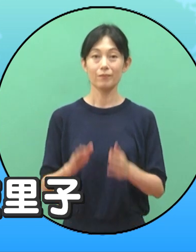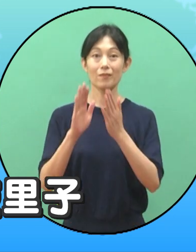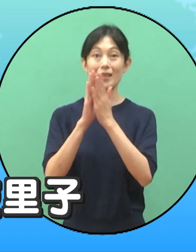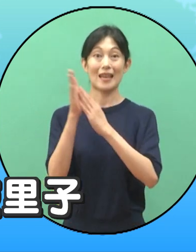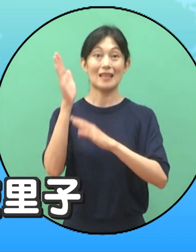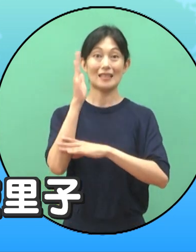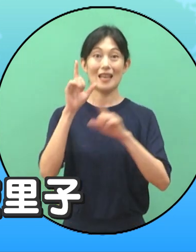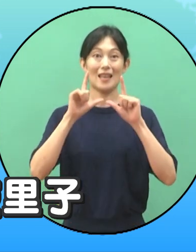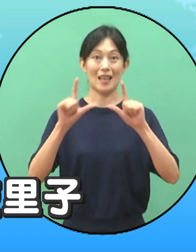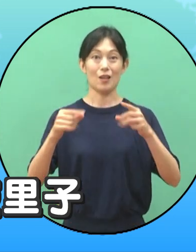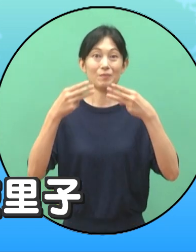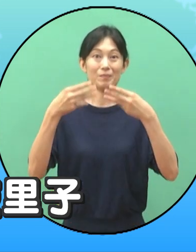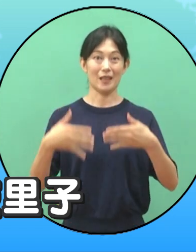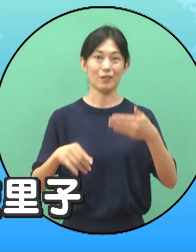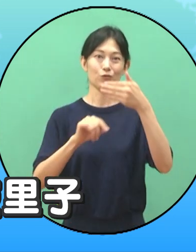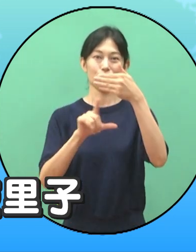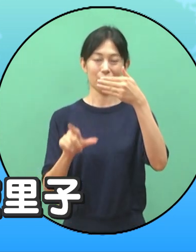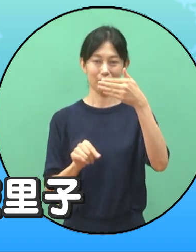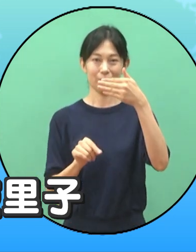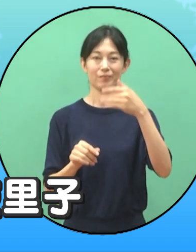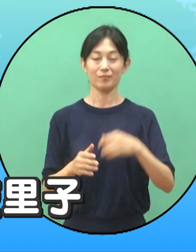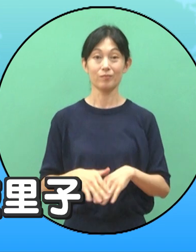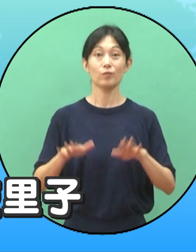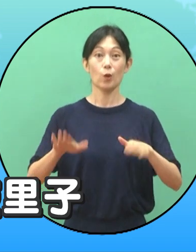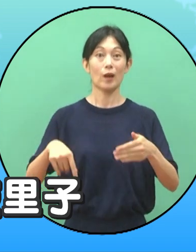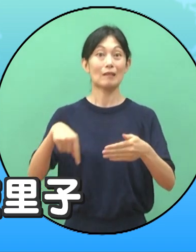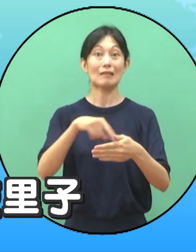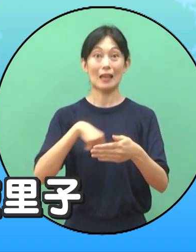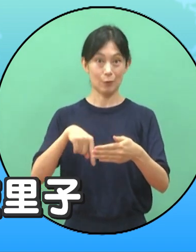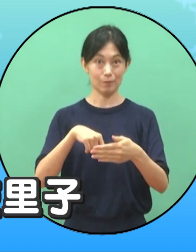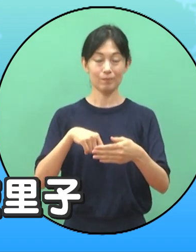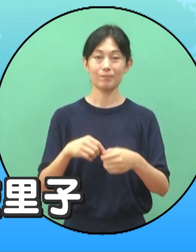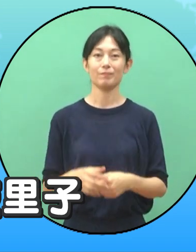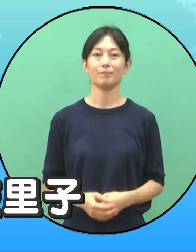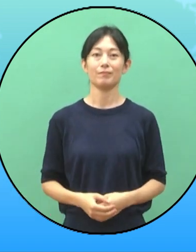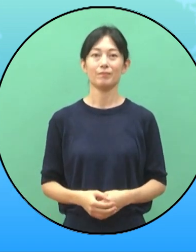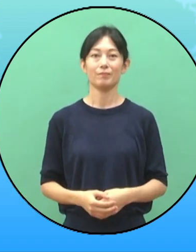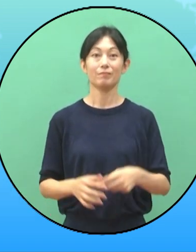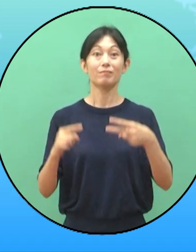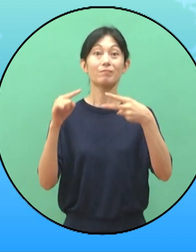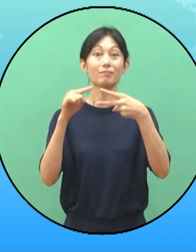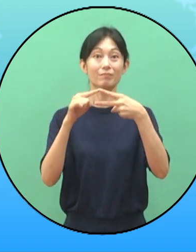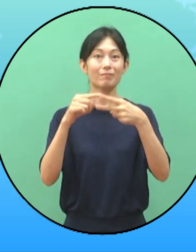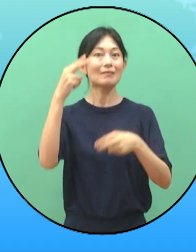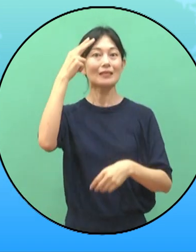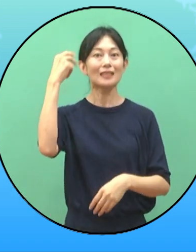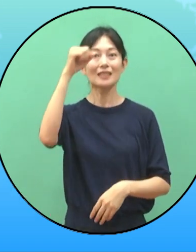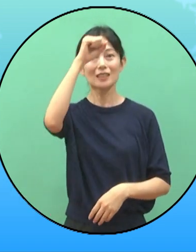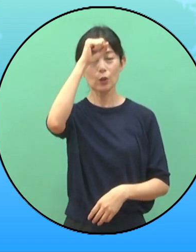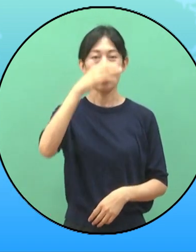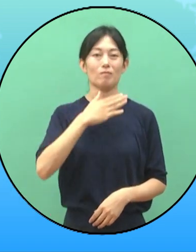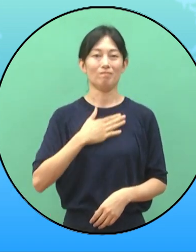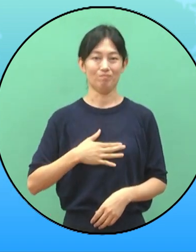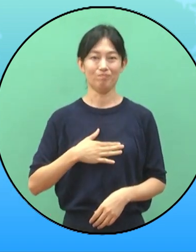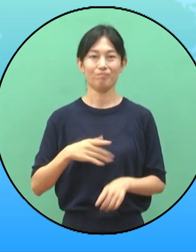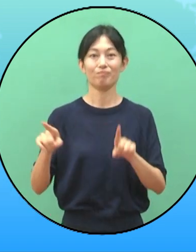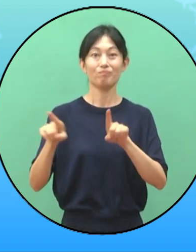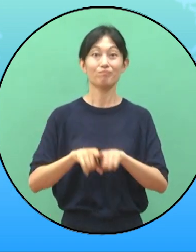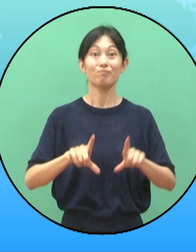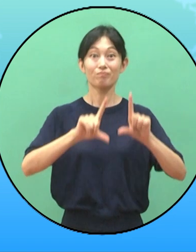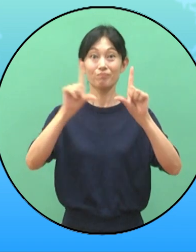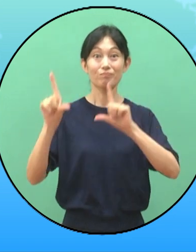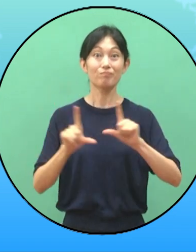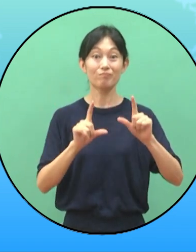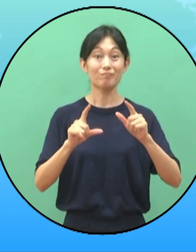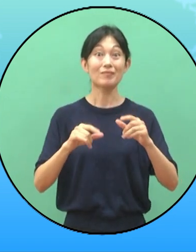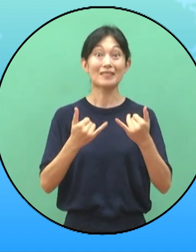県政だより見え9月号。今回の内容は、認知症のことを知ろう、共生社会の実現